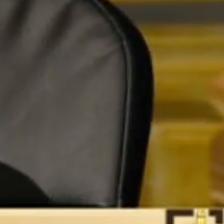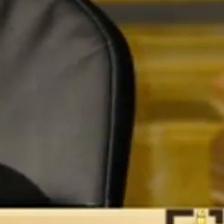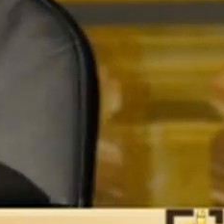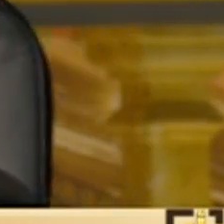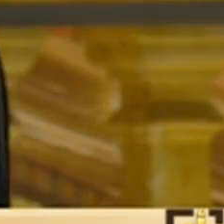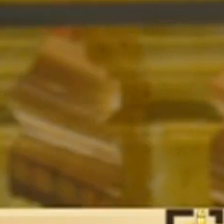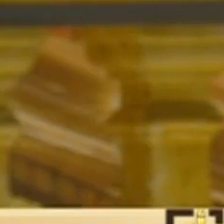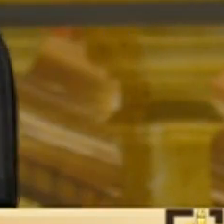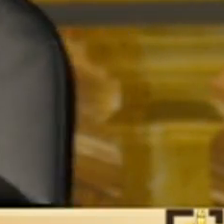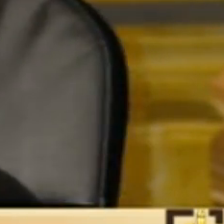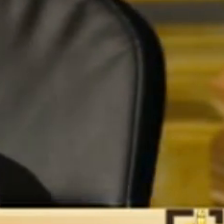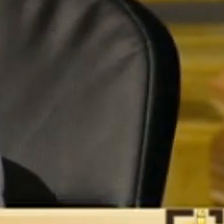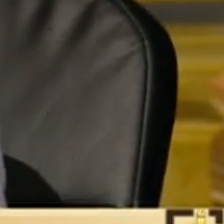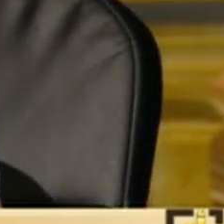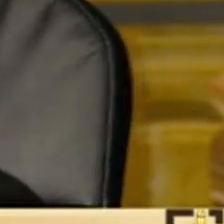في قبل